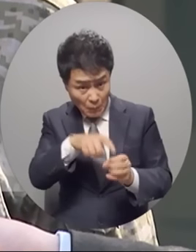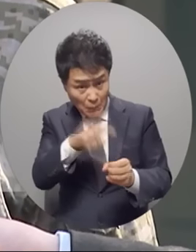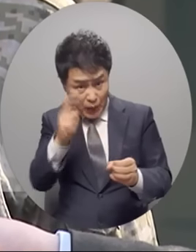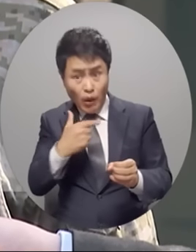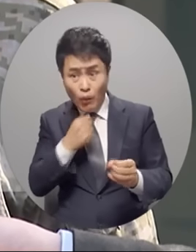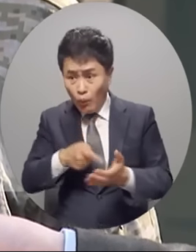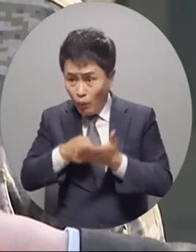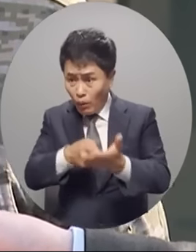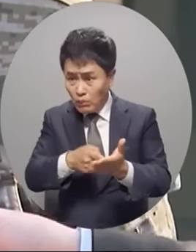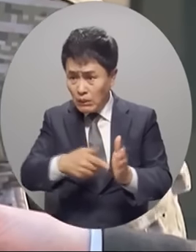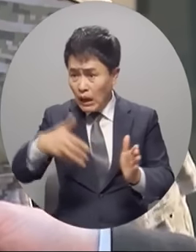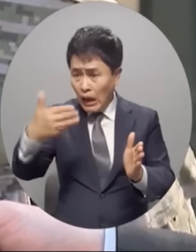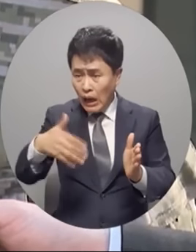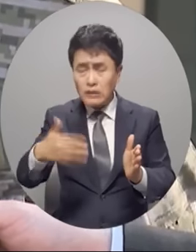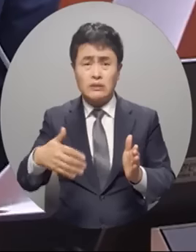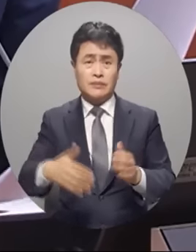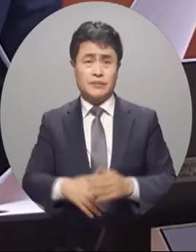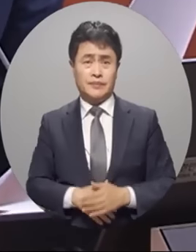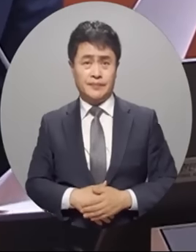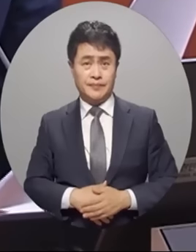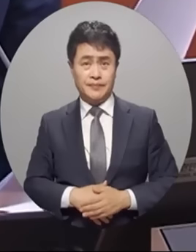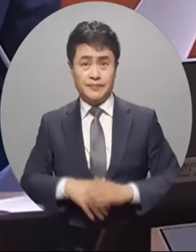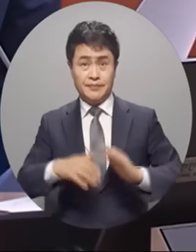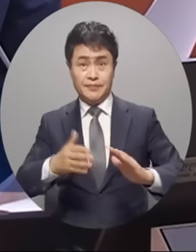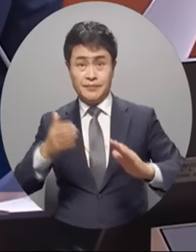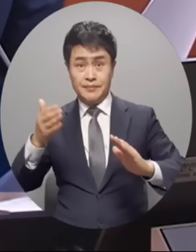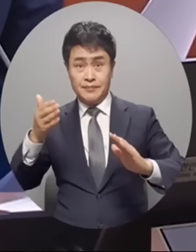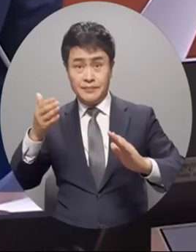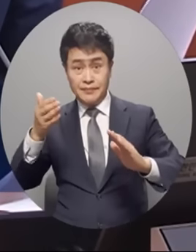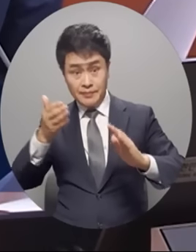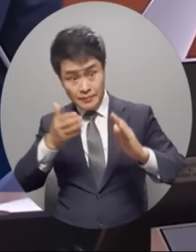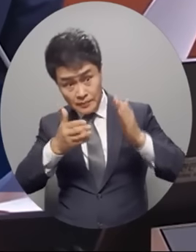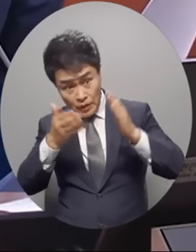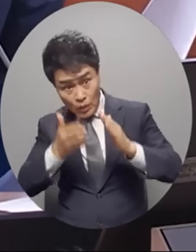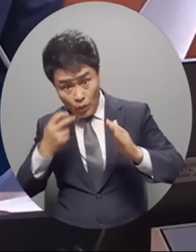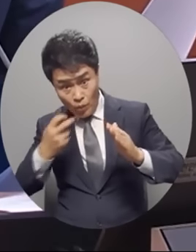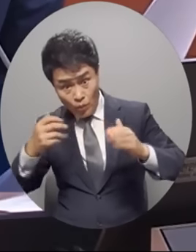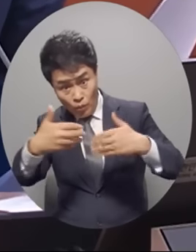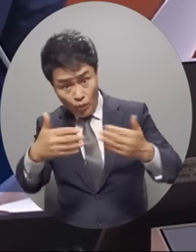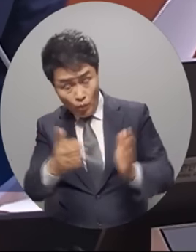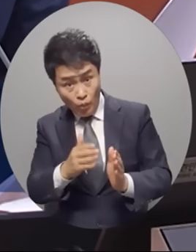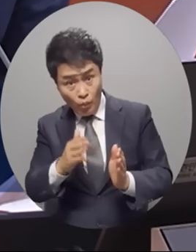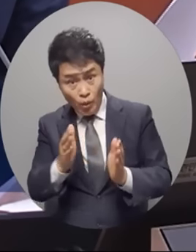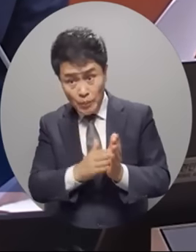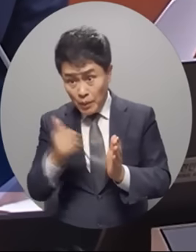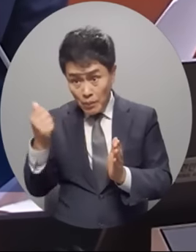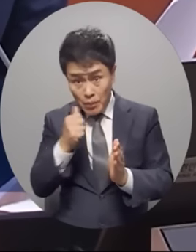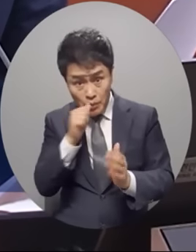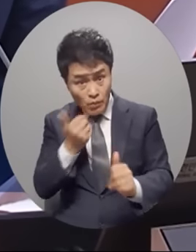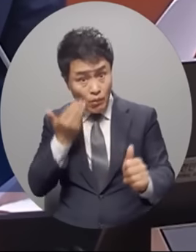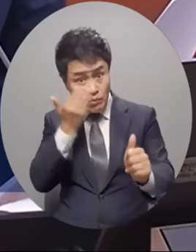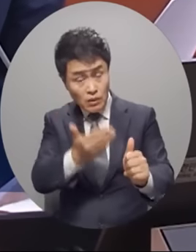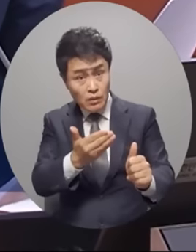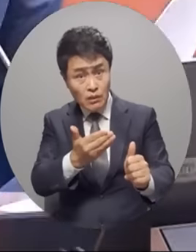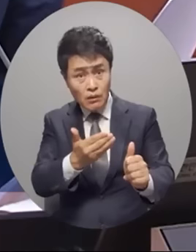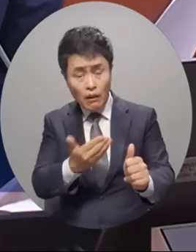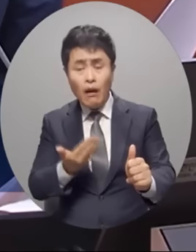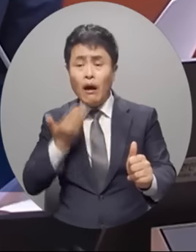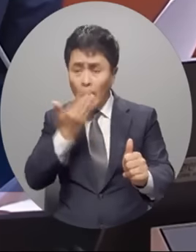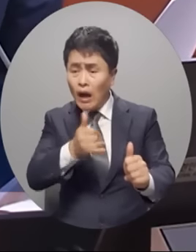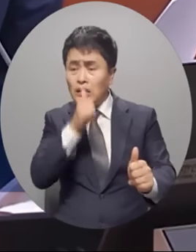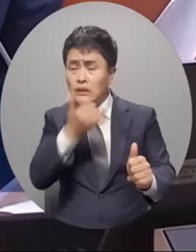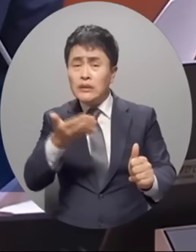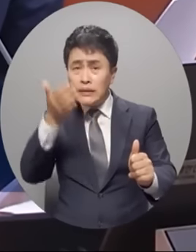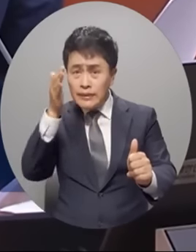아직까지 풀지는 못한 상황입니다. 공수처에다가 비밀번호를 알려주는 그 의사가 있냐 이 말입니다. 알려줄 의사는